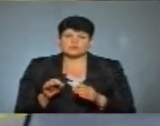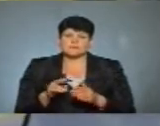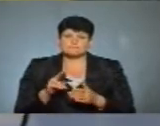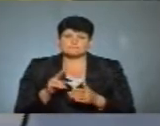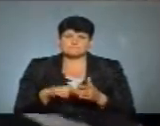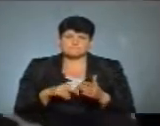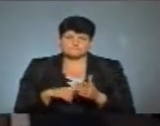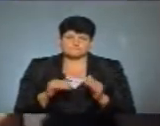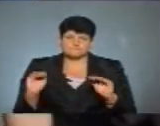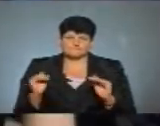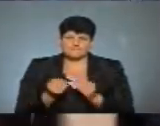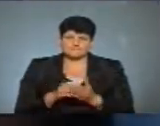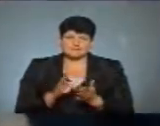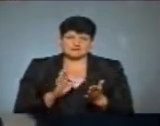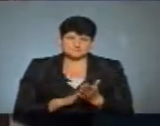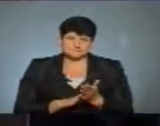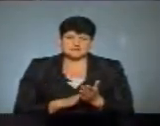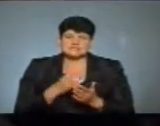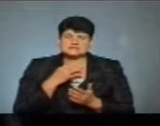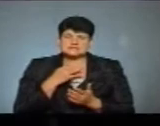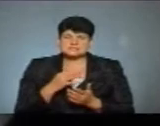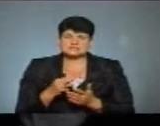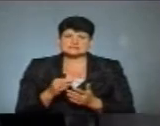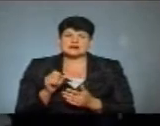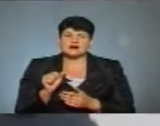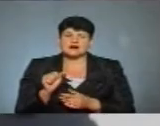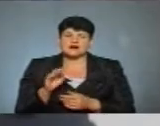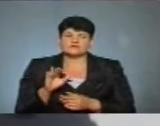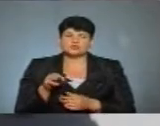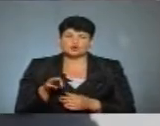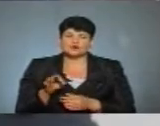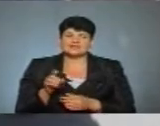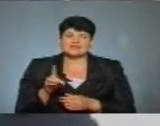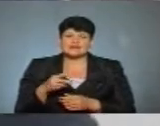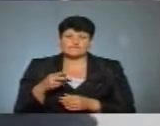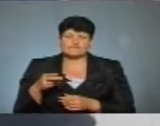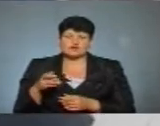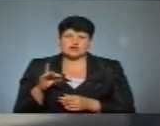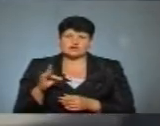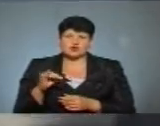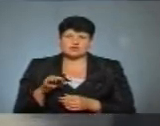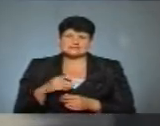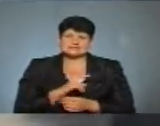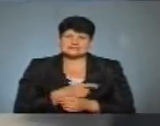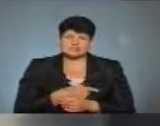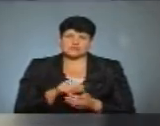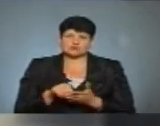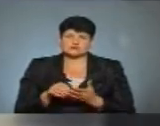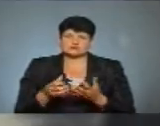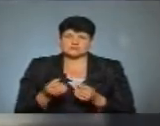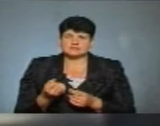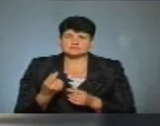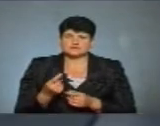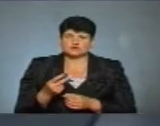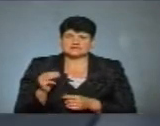керівник обласного осередку громадської організації «Автоєвросила» Ігор Красновський. Загалом в акції участь взяли близько